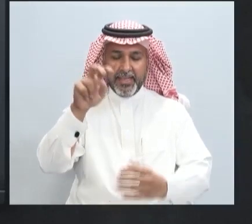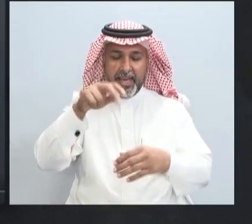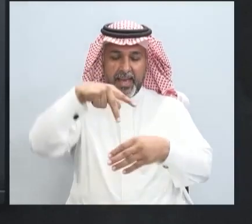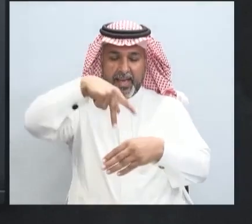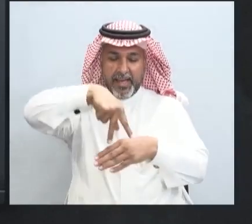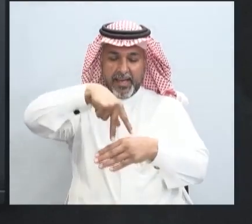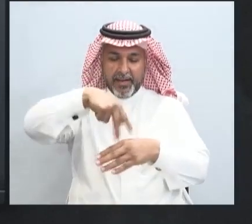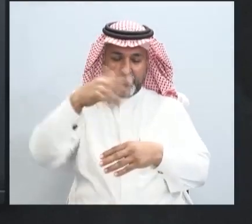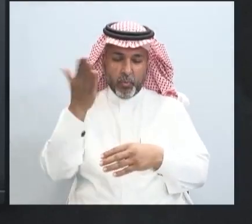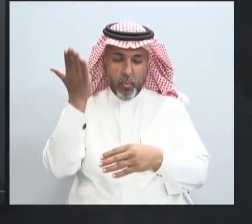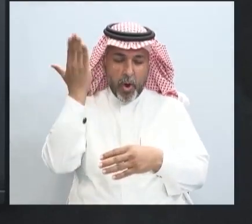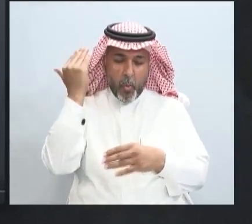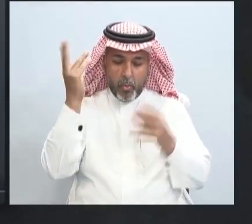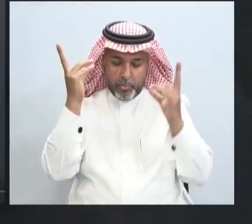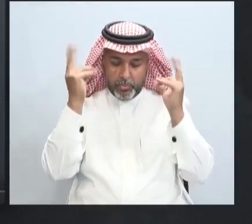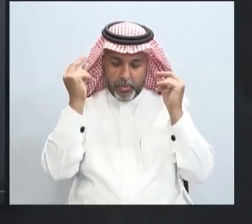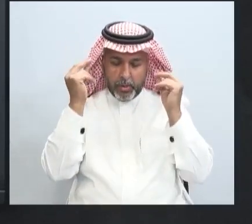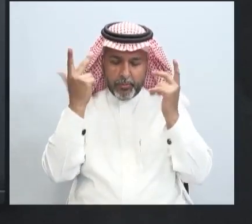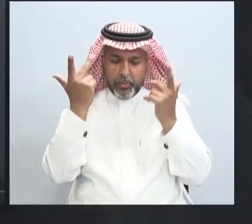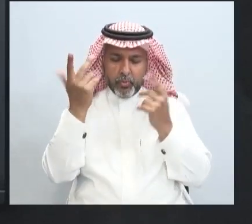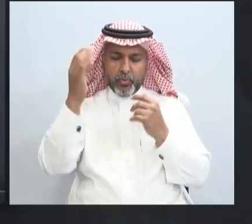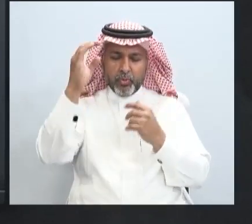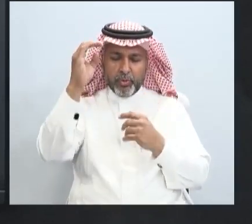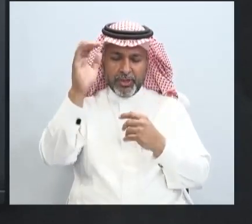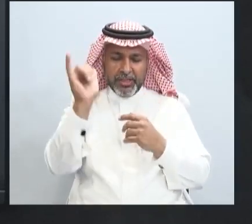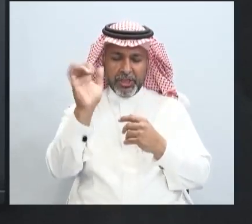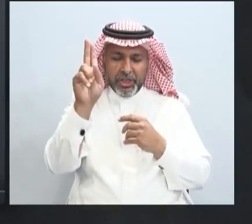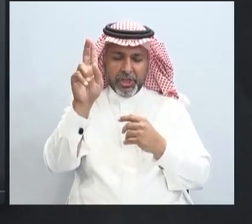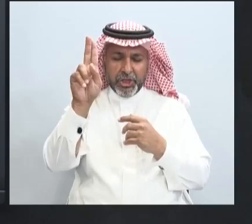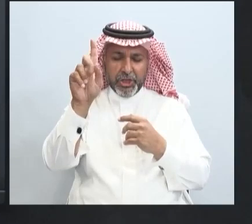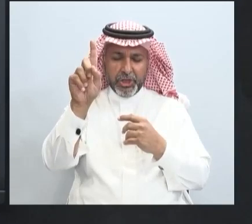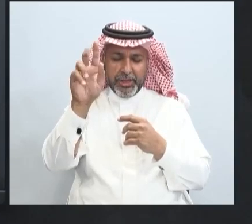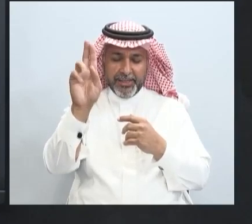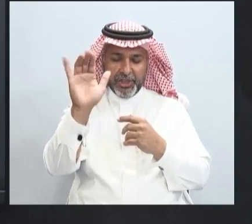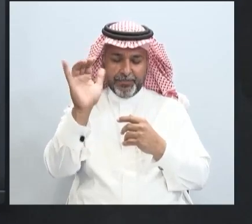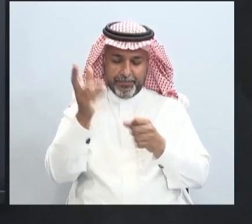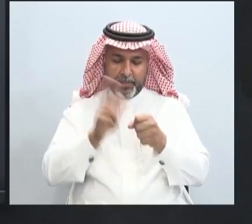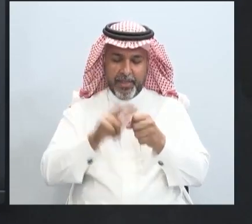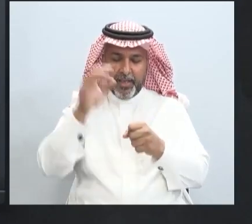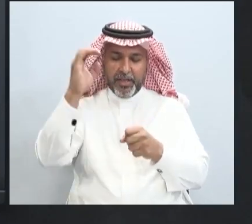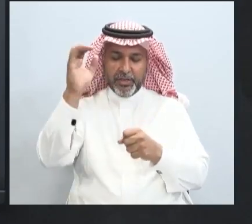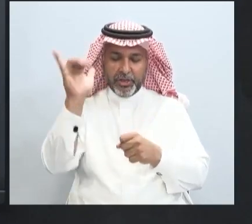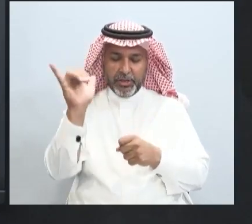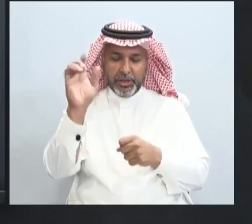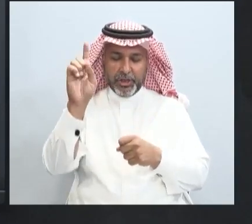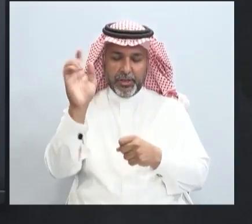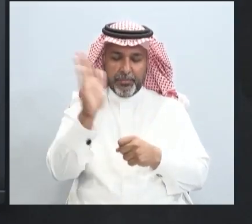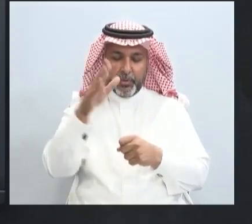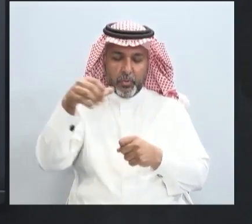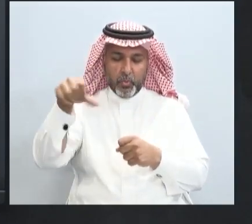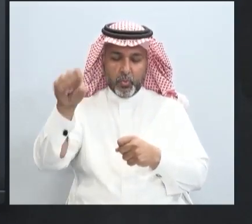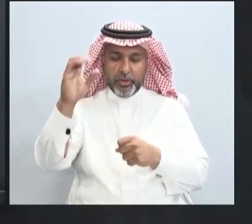التمام وداله الظل وعرفنا كيف نحسب السعه وطول الدوره واليوم ان شاء الله نكمل اللي هو تمثيل